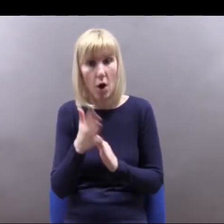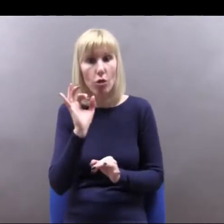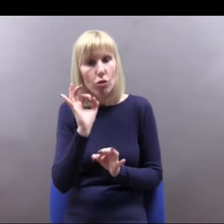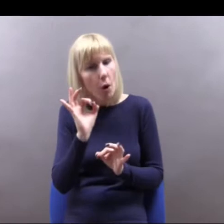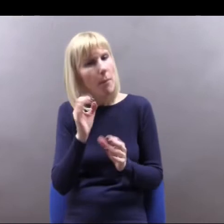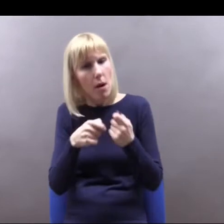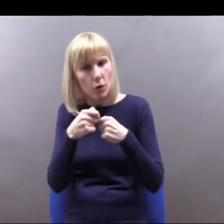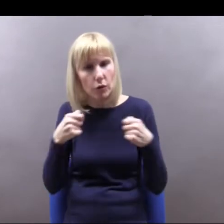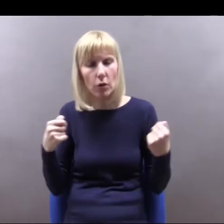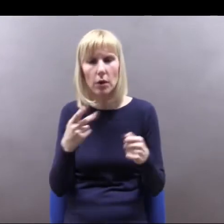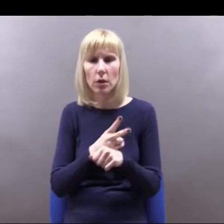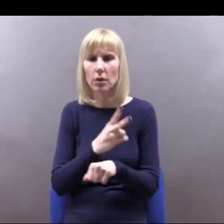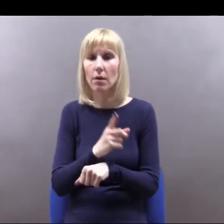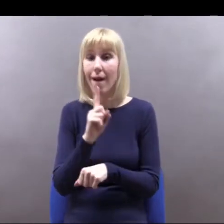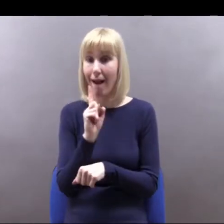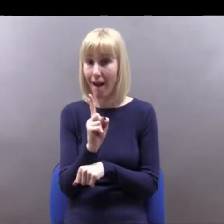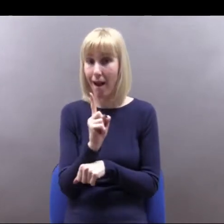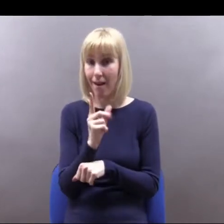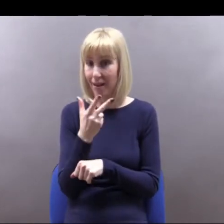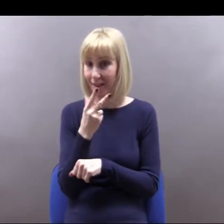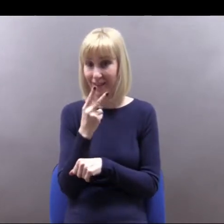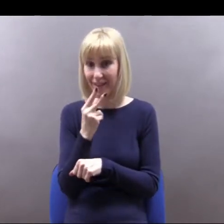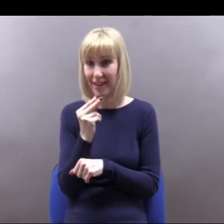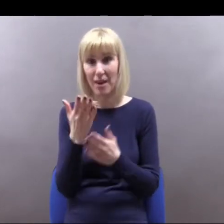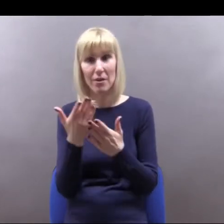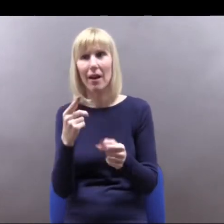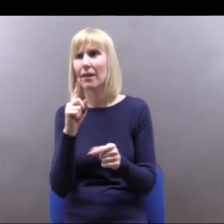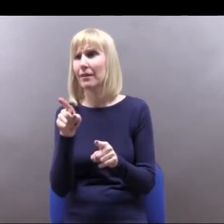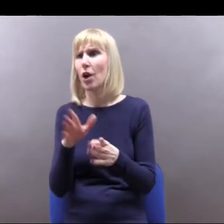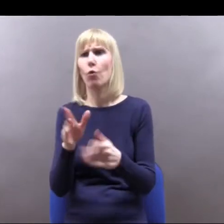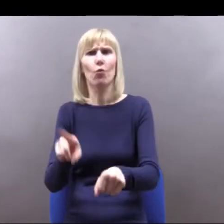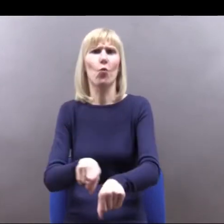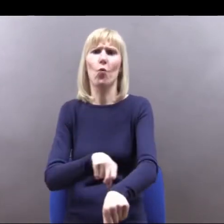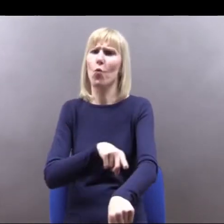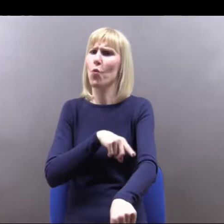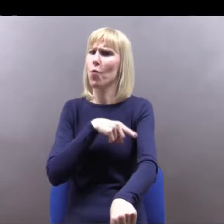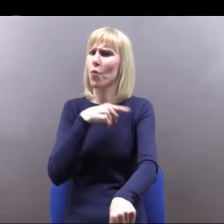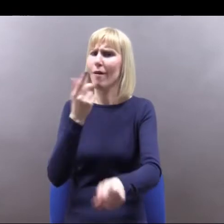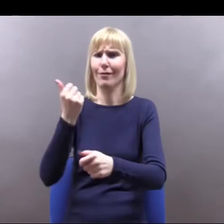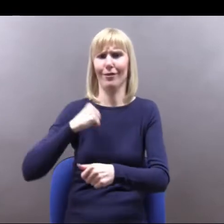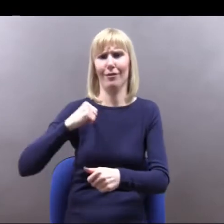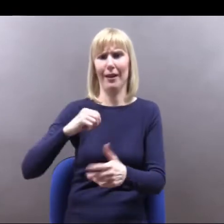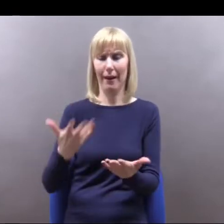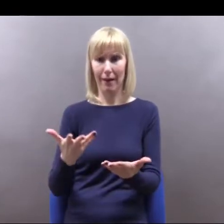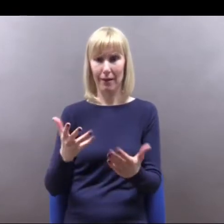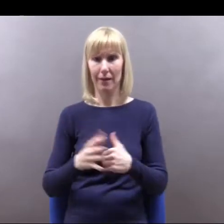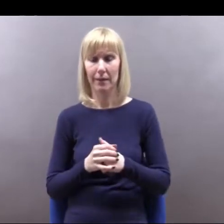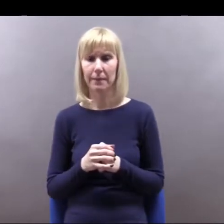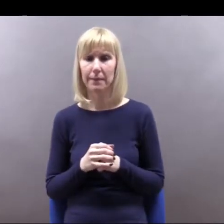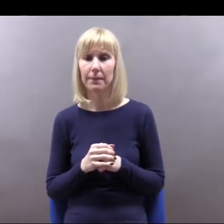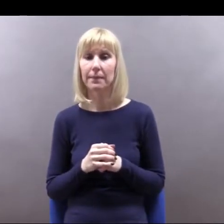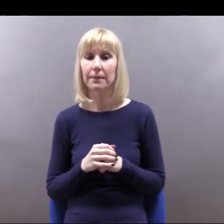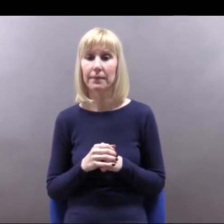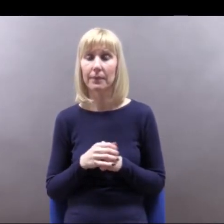też informacja od obsługi, że potrwa to, cytuję, z godzinę. No i teraz proszę spojrzeć, jak to